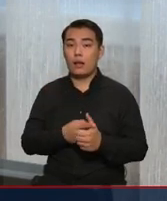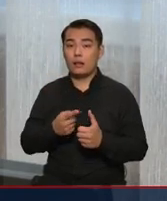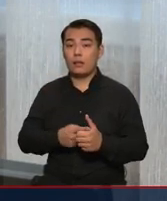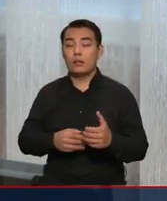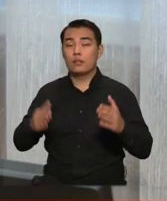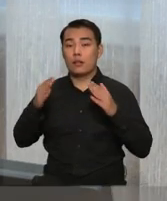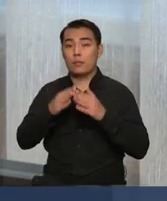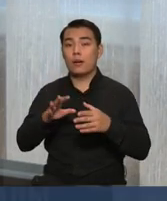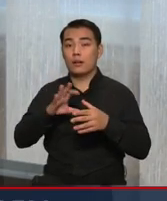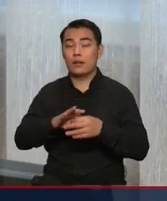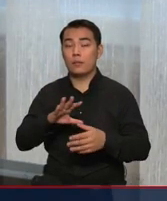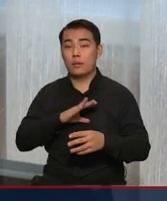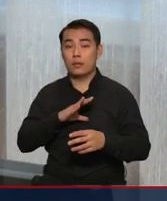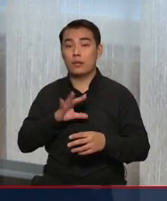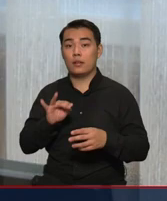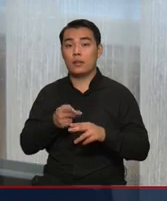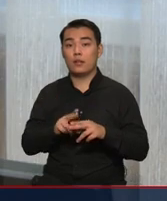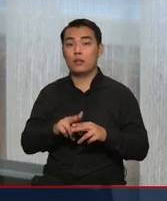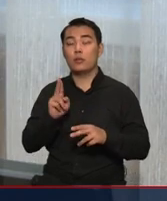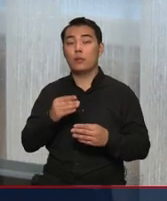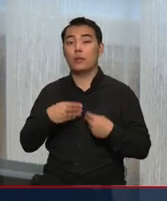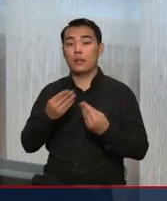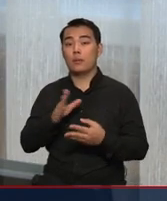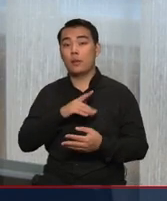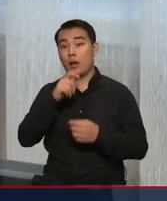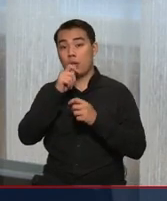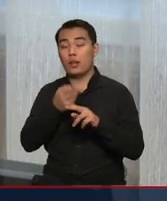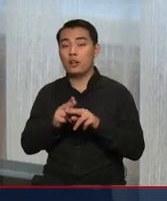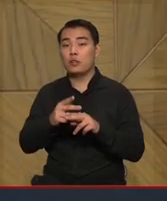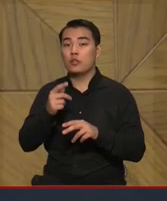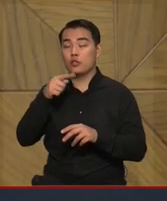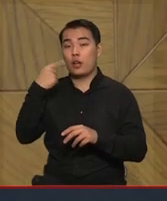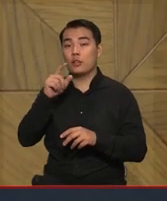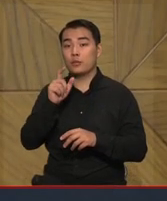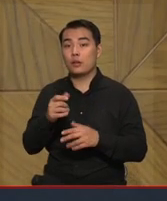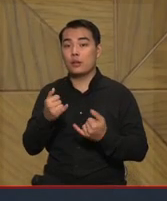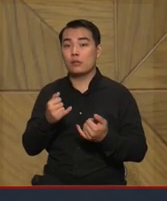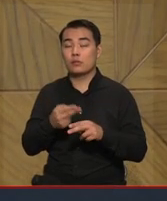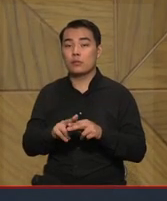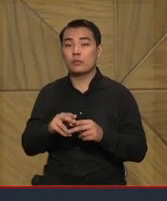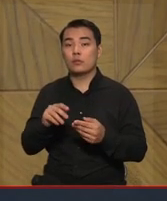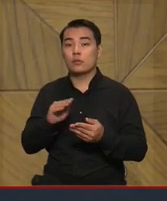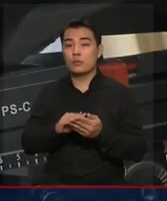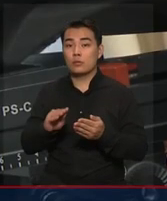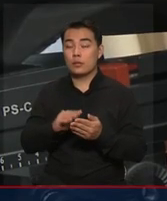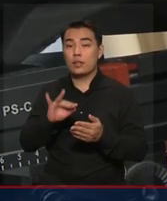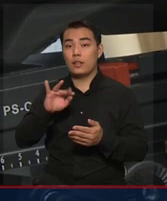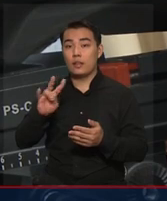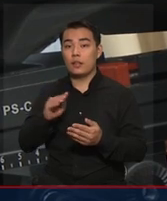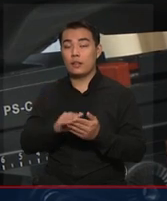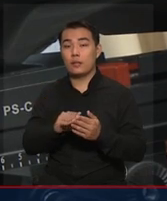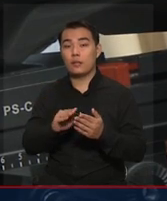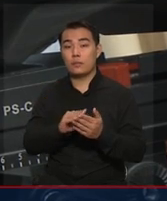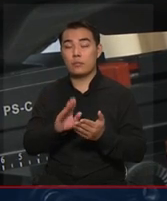пәтер тіркелді. Және осы оған кім оны берді сыйлыққа, сол жеке адамның жеке сәйкестендіру номерін, ИИН номерін көрсетеді де соны декларация тапсырады.